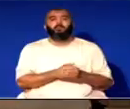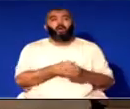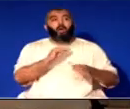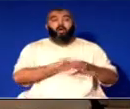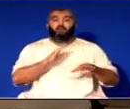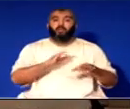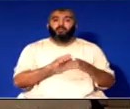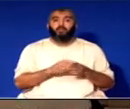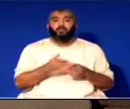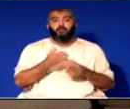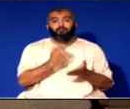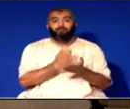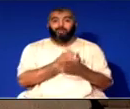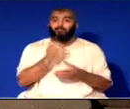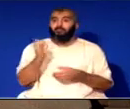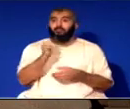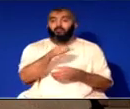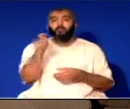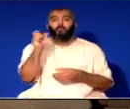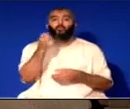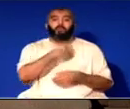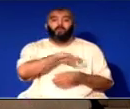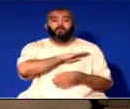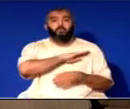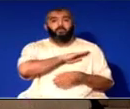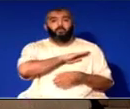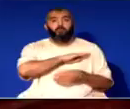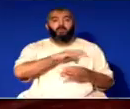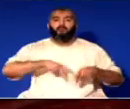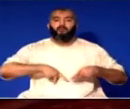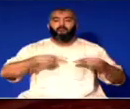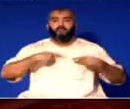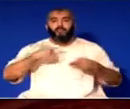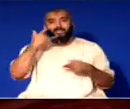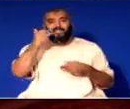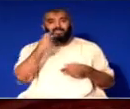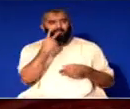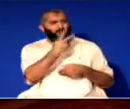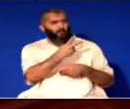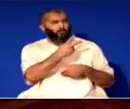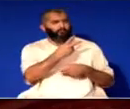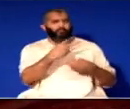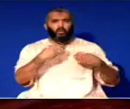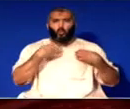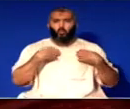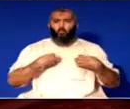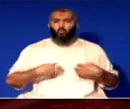الله ثم أمام المجتمع على ما يرى من تصرفات سيئة، فيجتهد أن